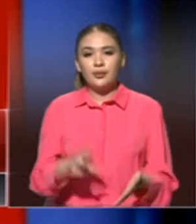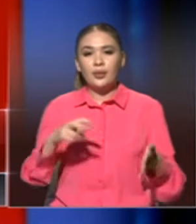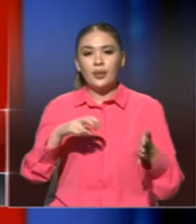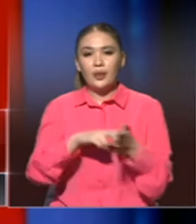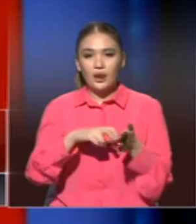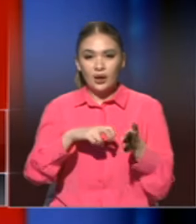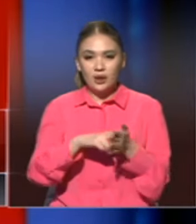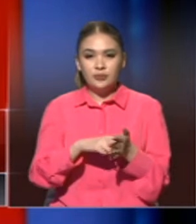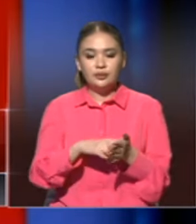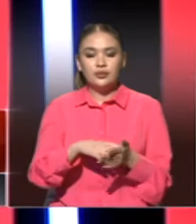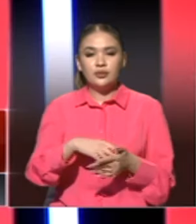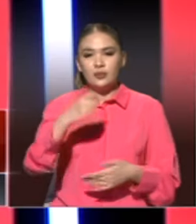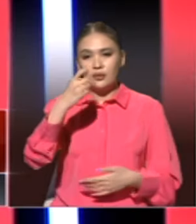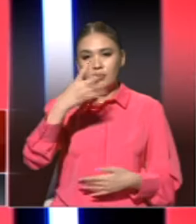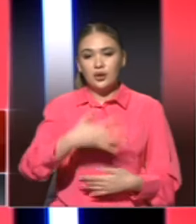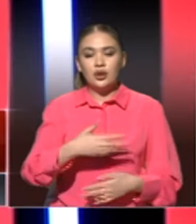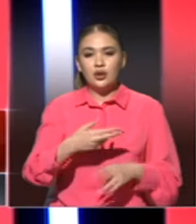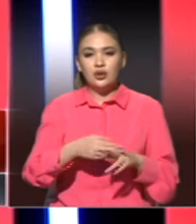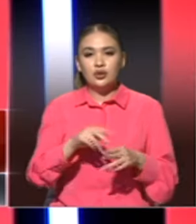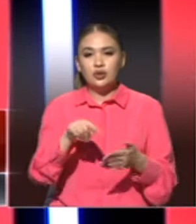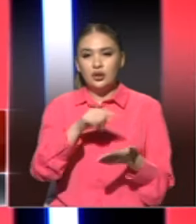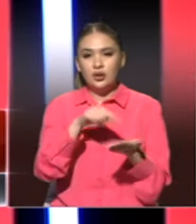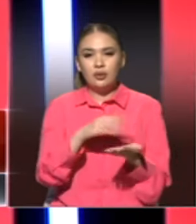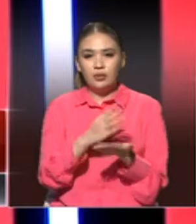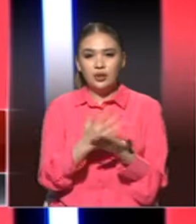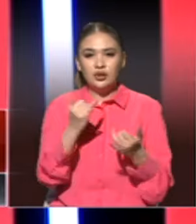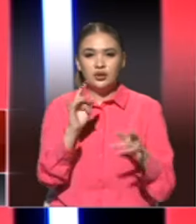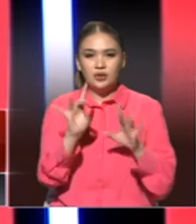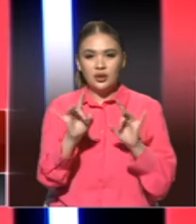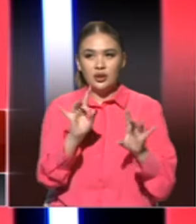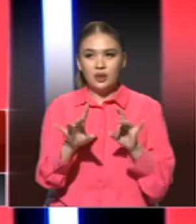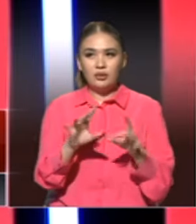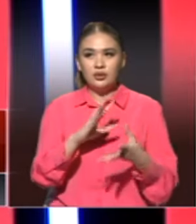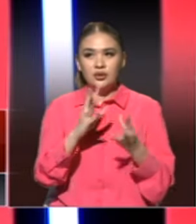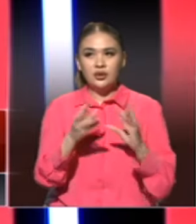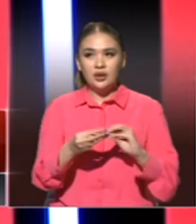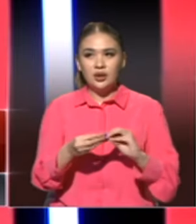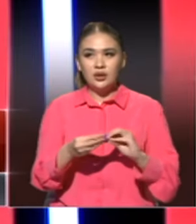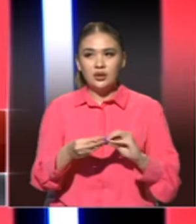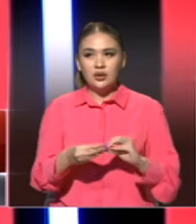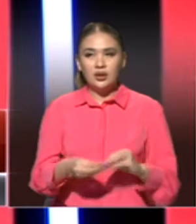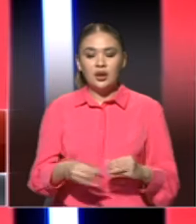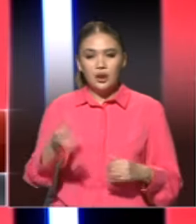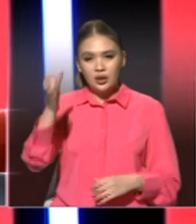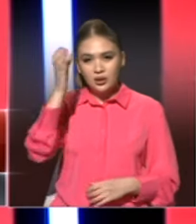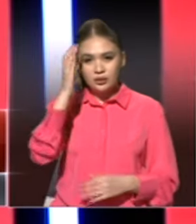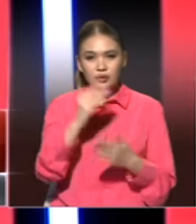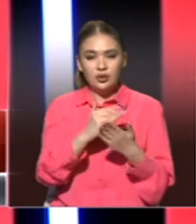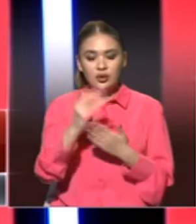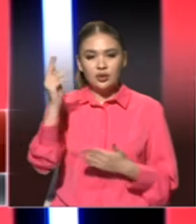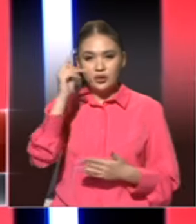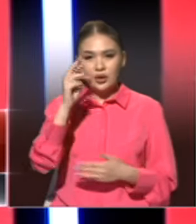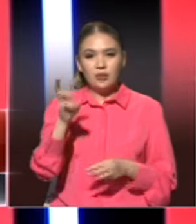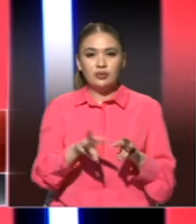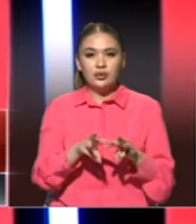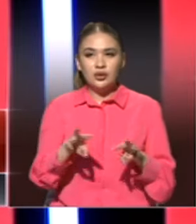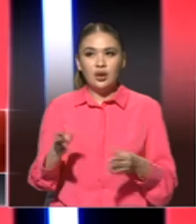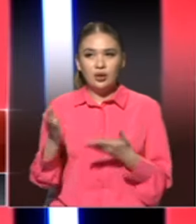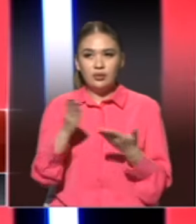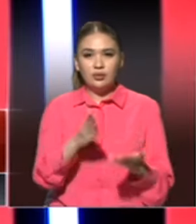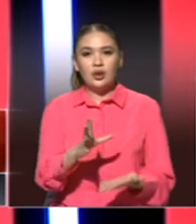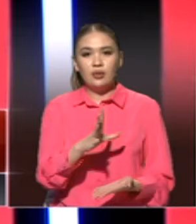WhatsApp желімізге бір қатар сұрақтар келген екен, үзілістен кейін жауап берсек мүмкін болса. Біз негізі эфирімізге ғылым және жоғары білім министрлігінен мамандарды шақырған